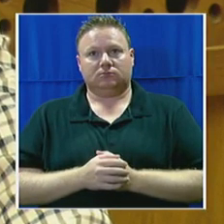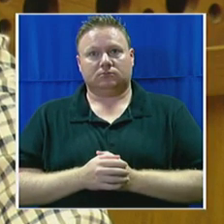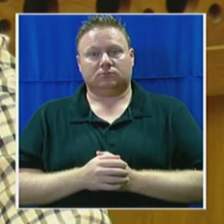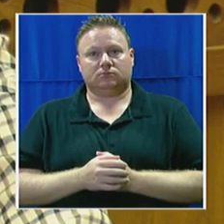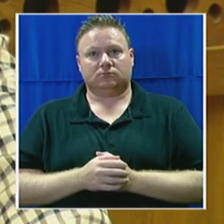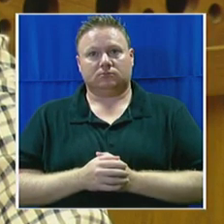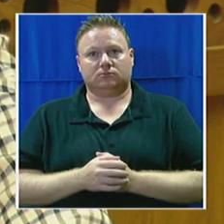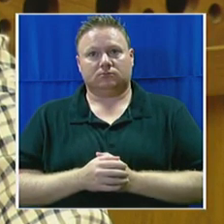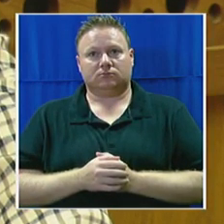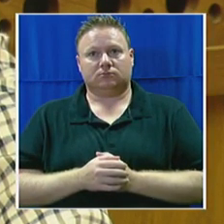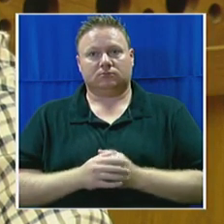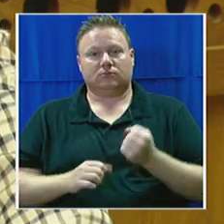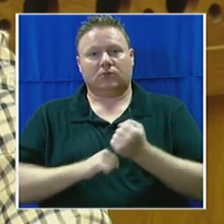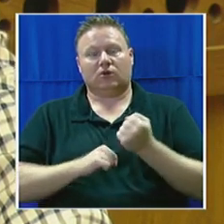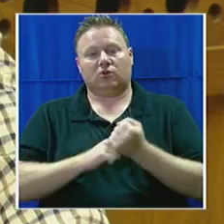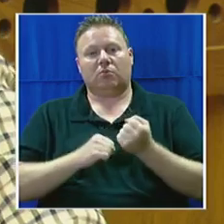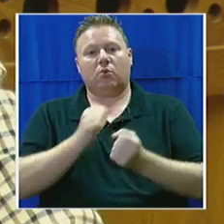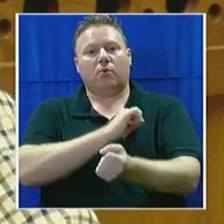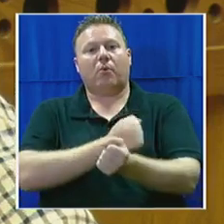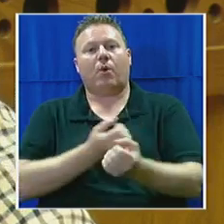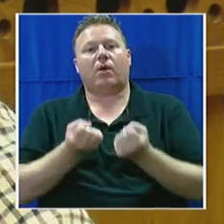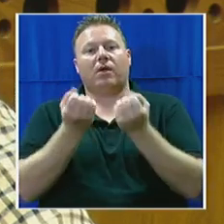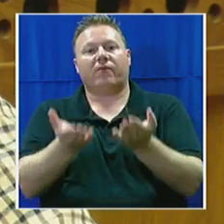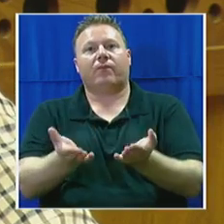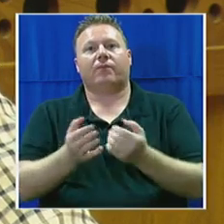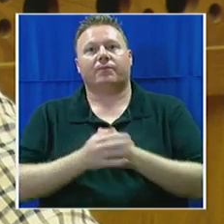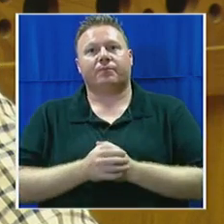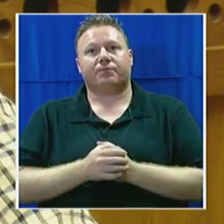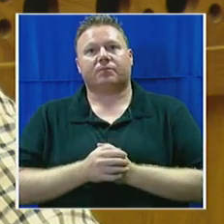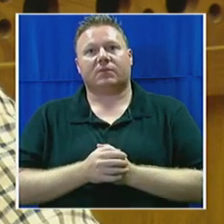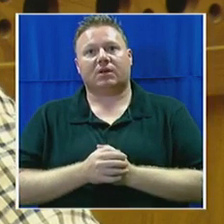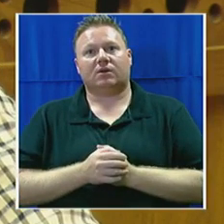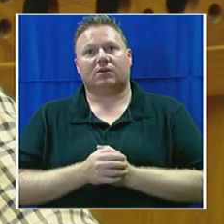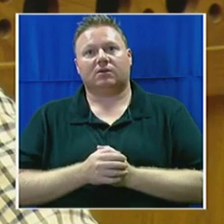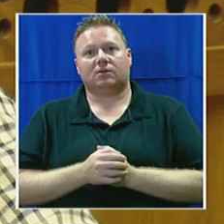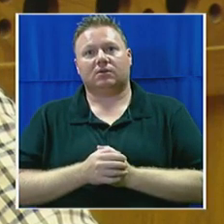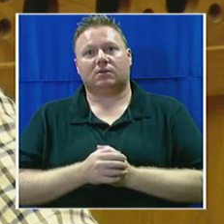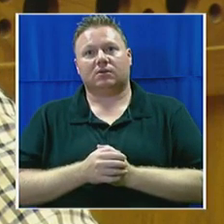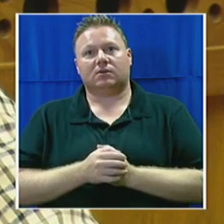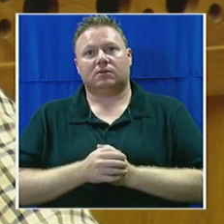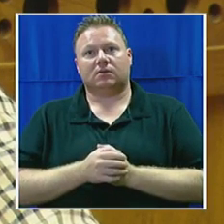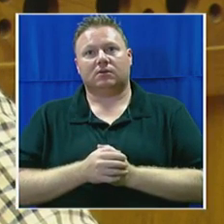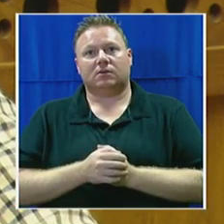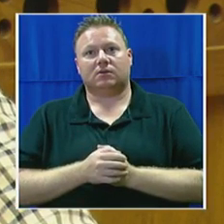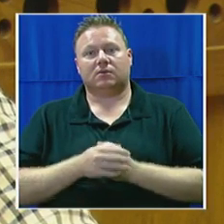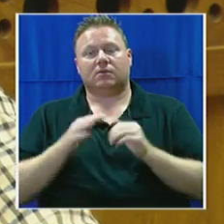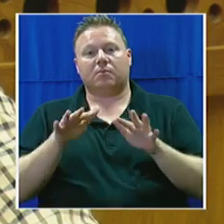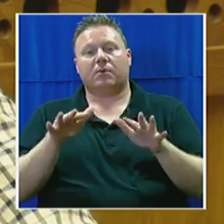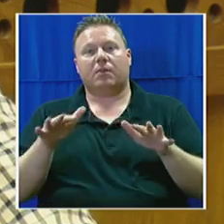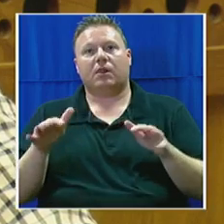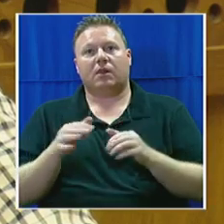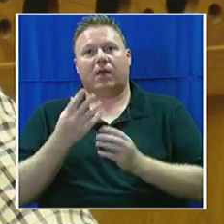ezinhlakeni eziseduze nemiphakathi kanye nokuvumelana ukuthi